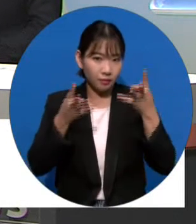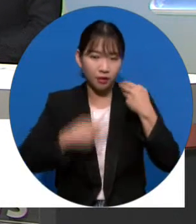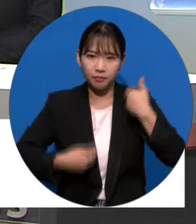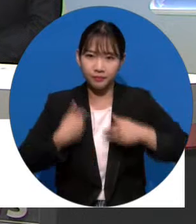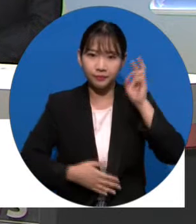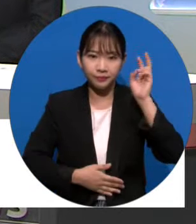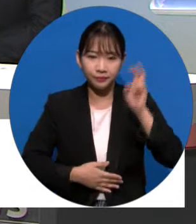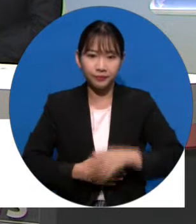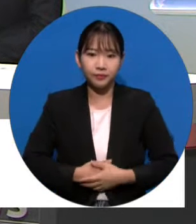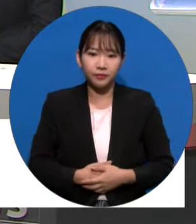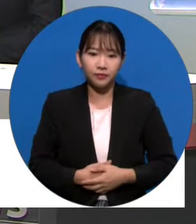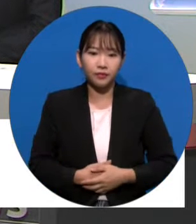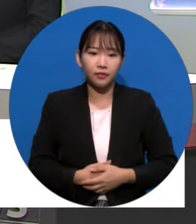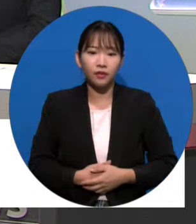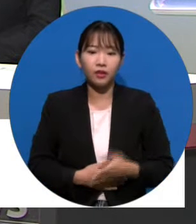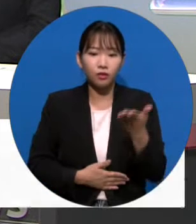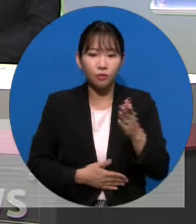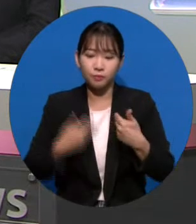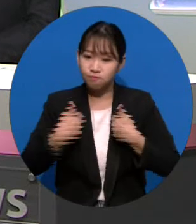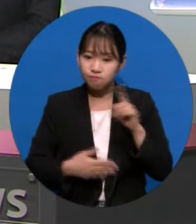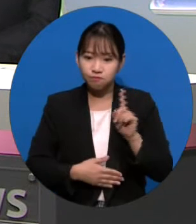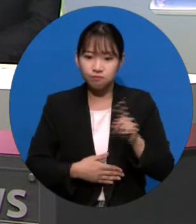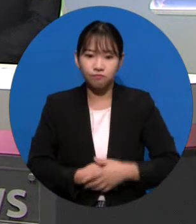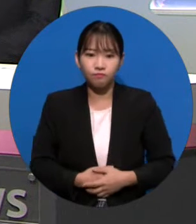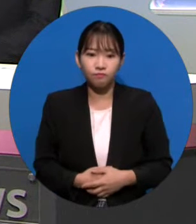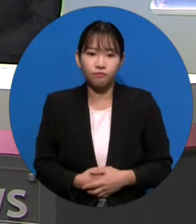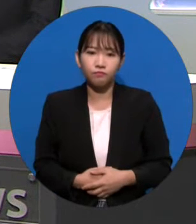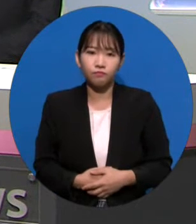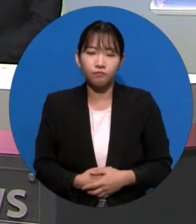바쁘실 것 같은데 의원님 예. 경우는 어떻습니까?